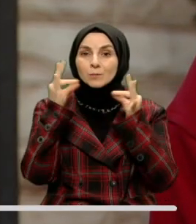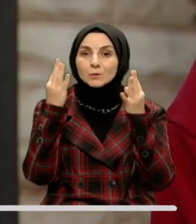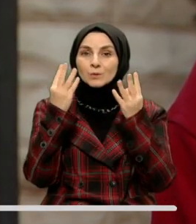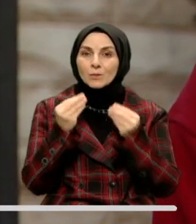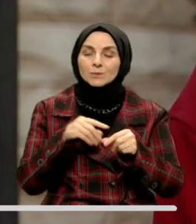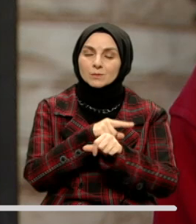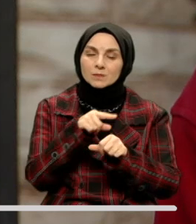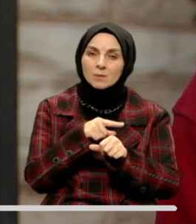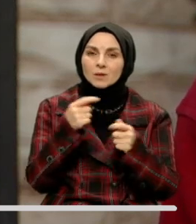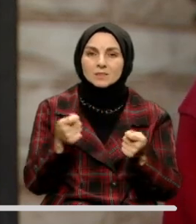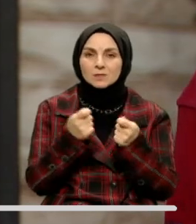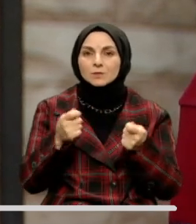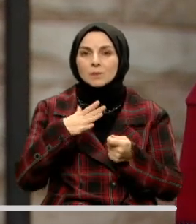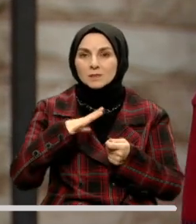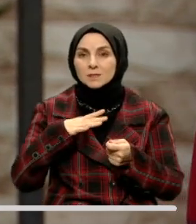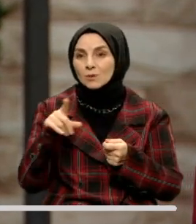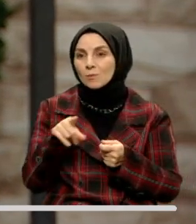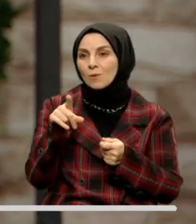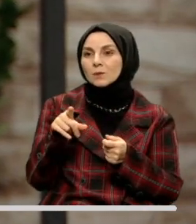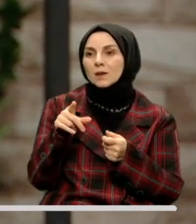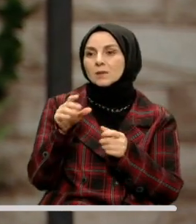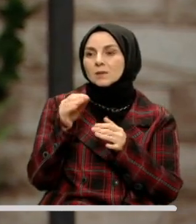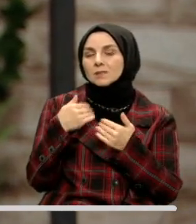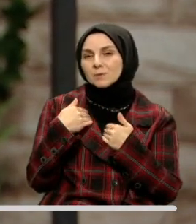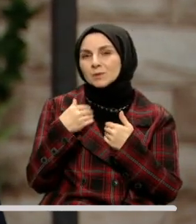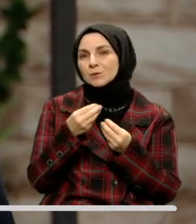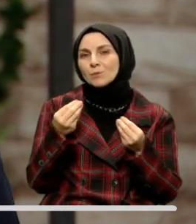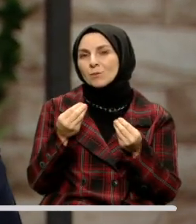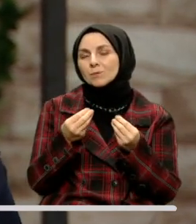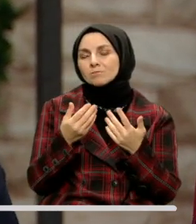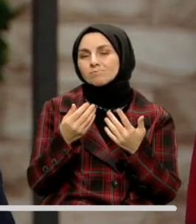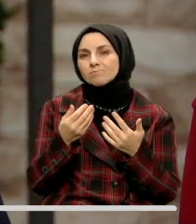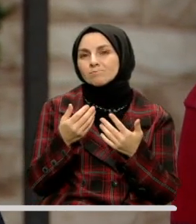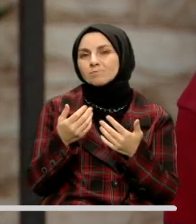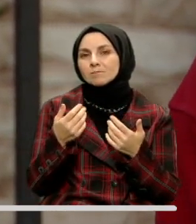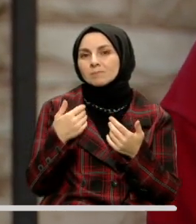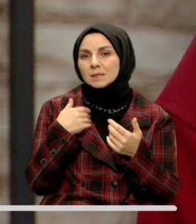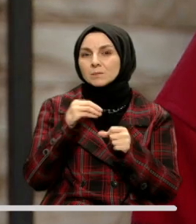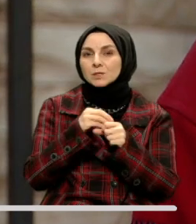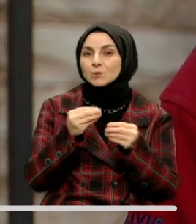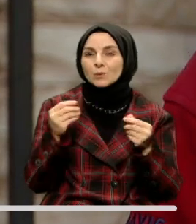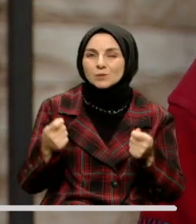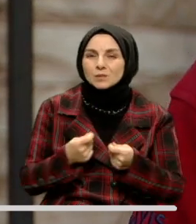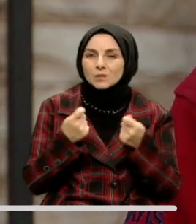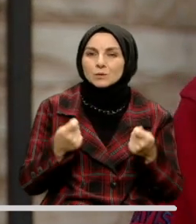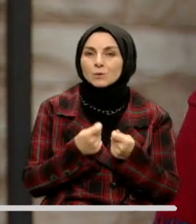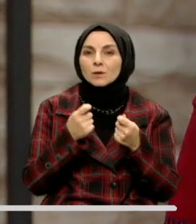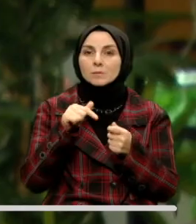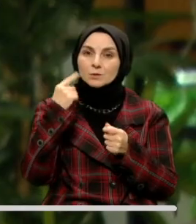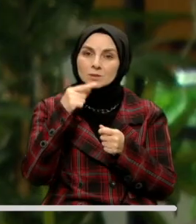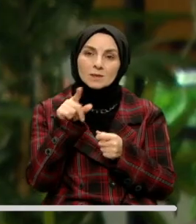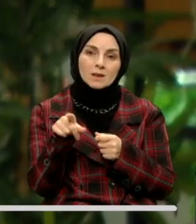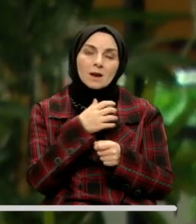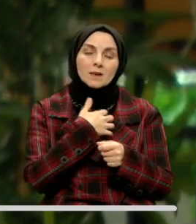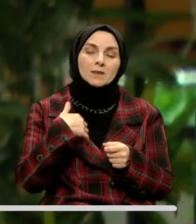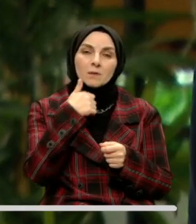mutluluğu? Evet. Hani onları bu kadar emek veriyorlar üzerimde. O yüzden de hani onların mutlu olmalı. Başarılı olduğunda